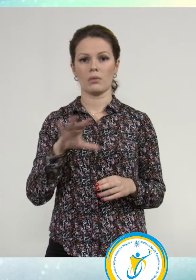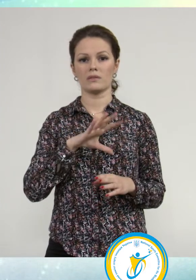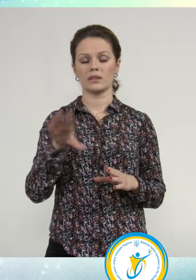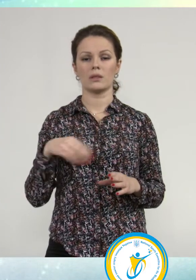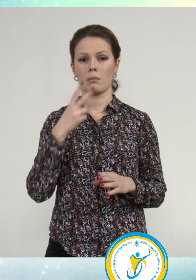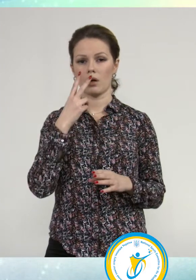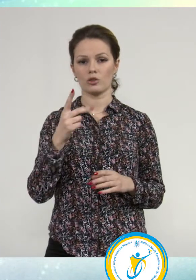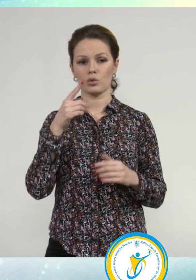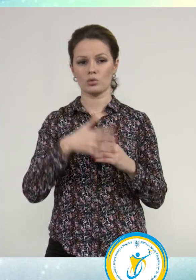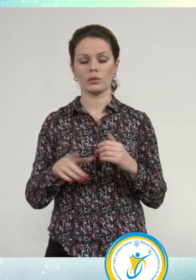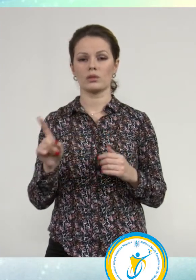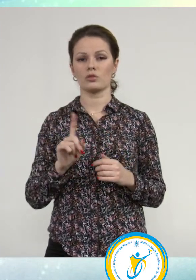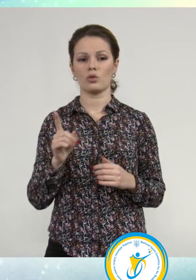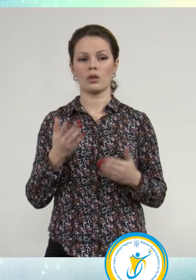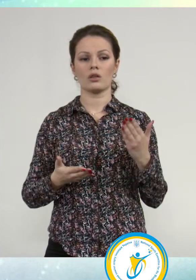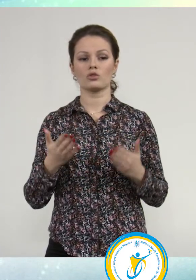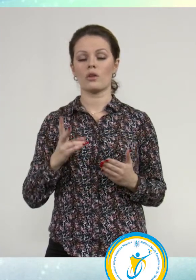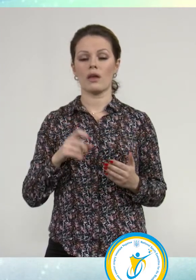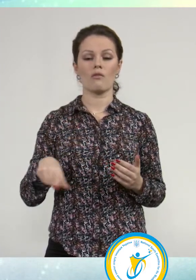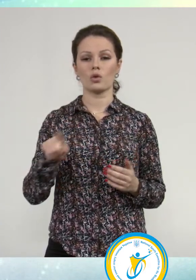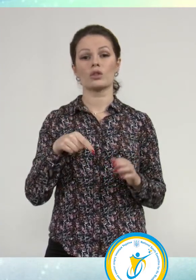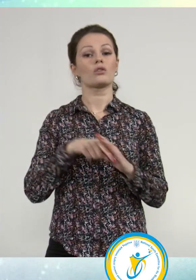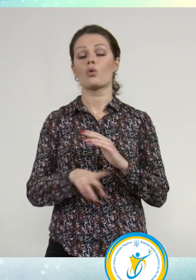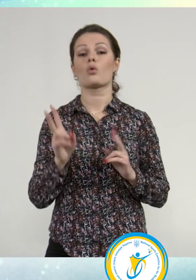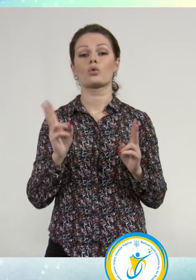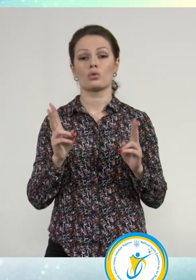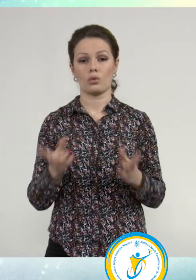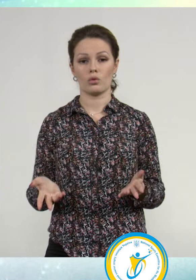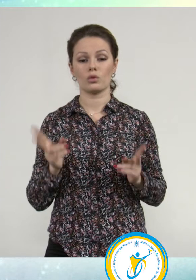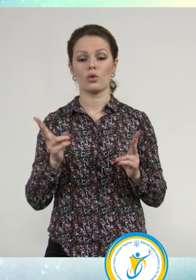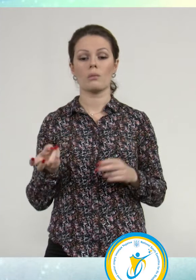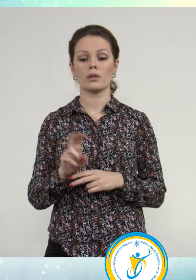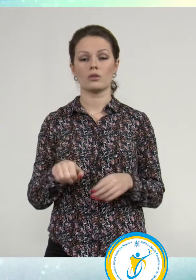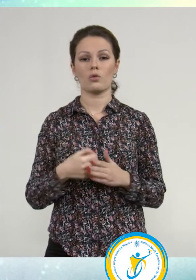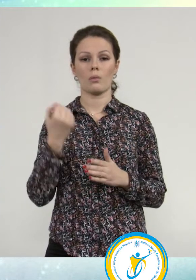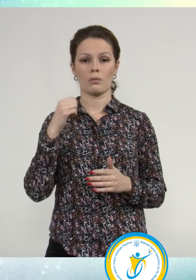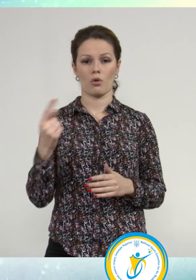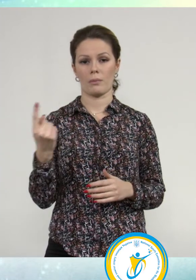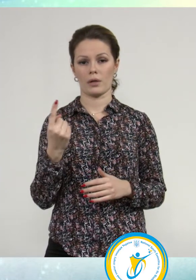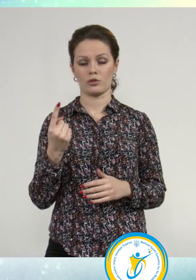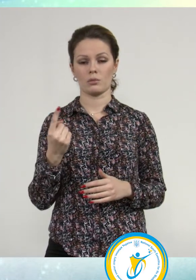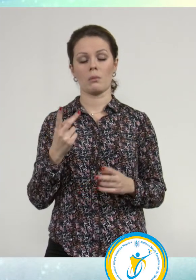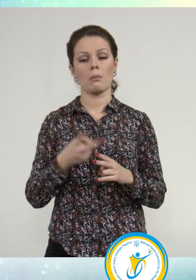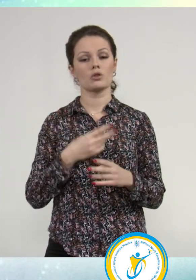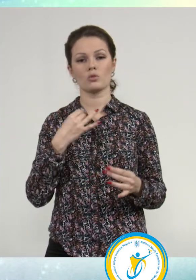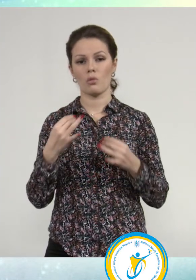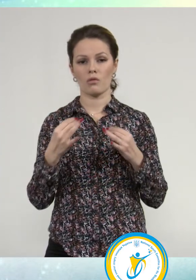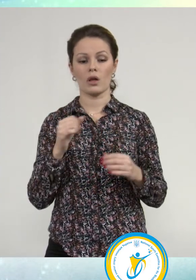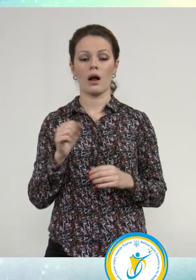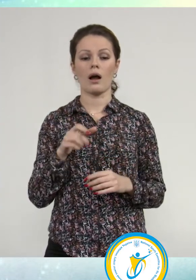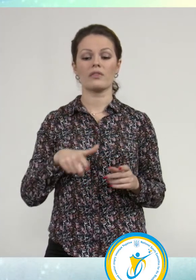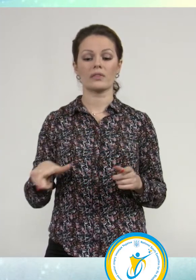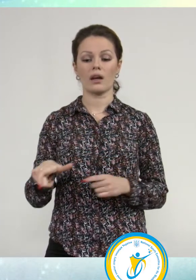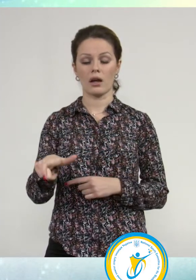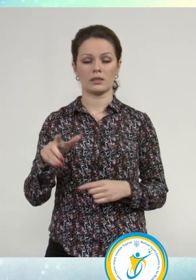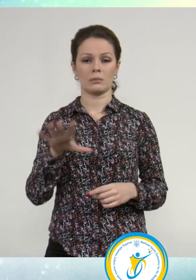бачили, ми розуміли, що якщо не вони, то хто? Хто прийде до перемоги першим? Безумовно. А траси ми готували,